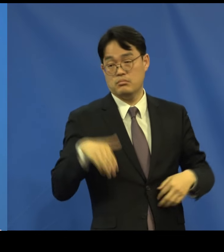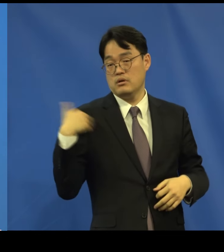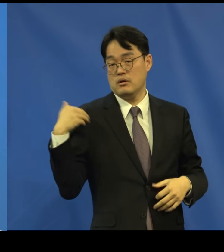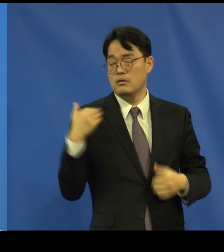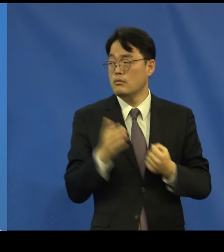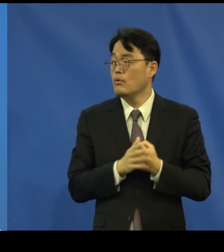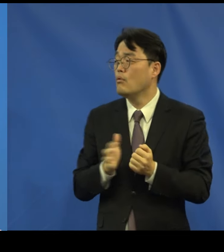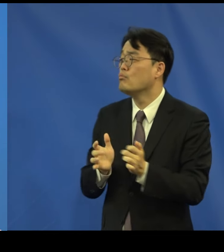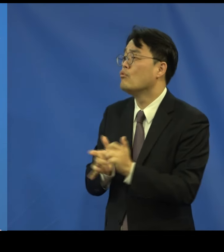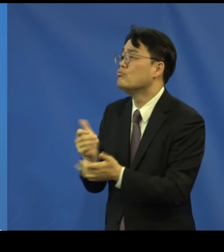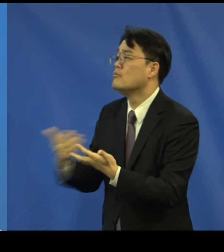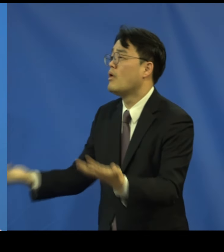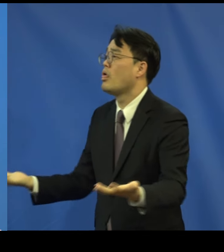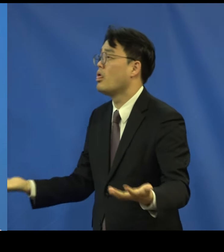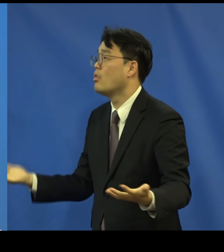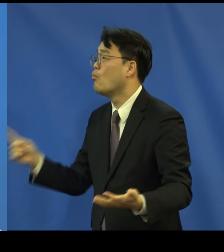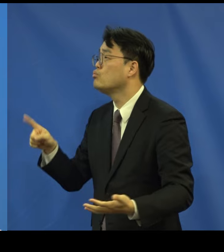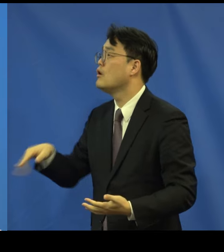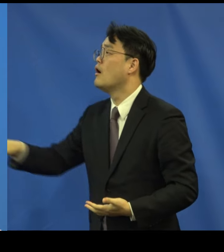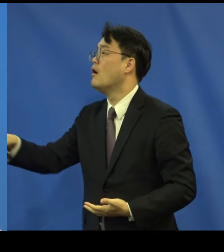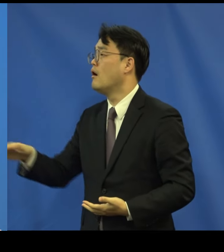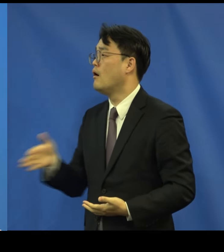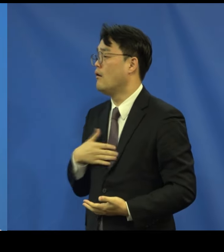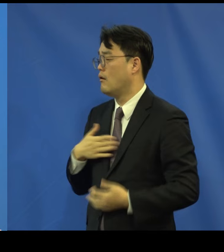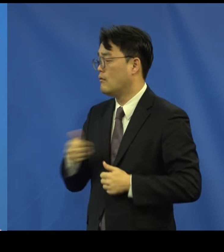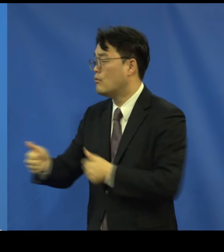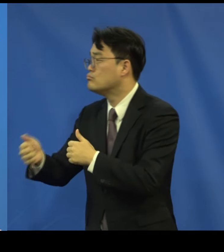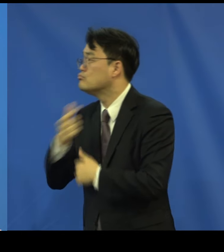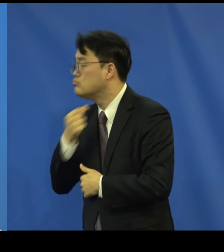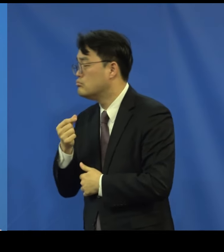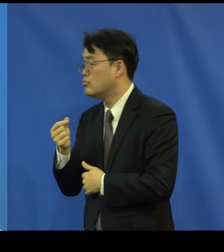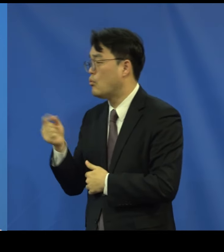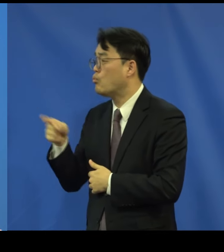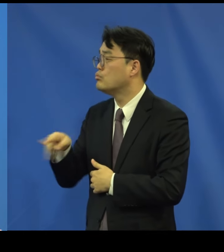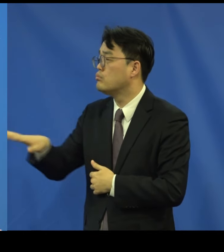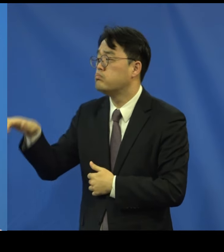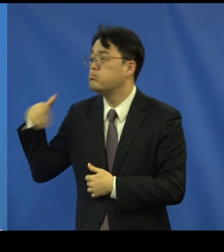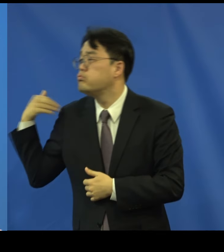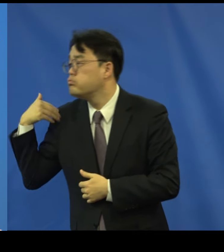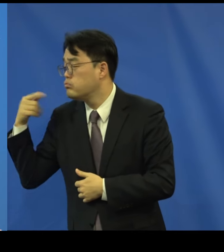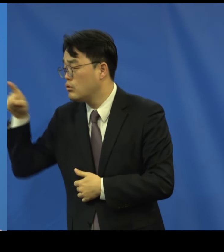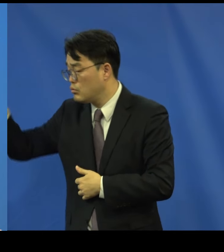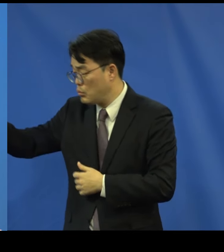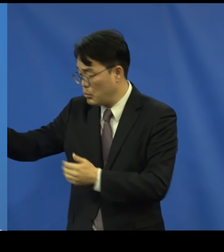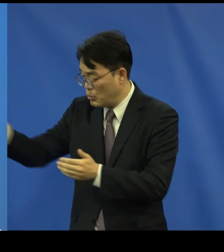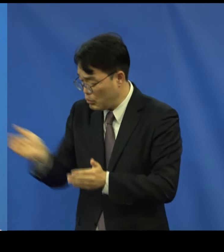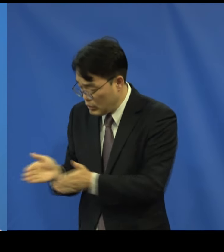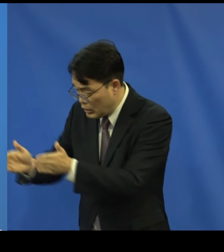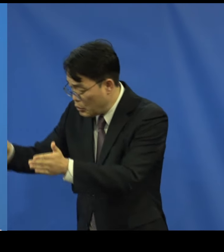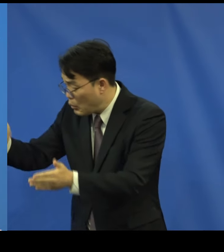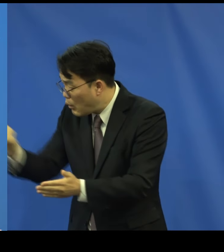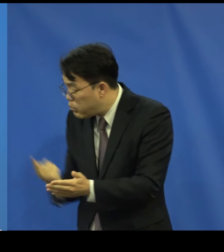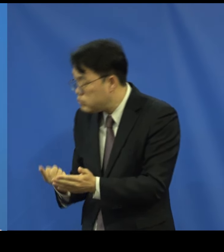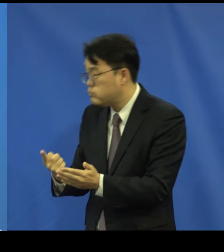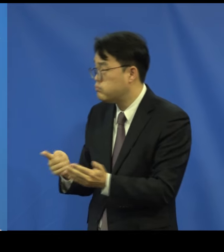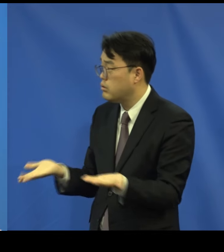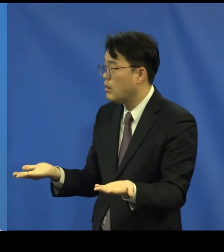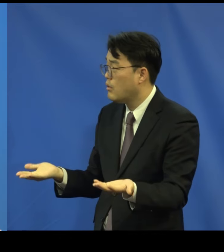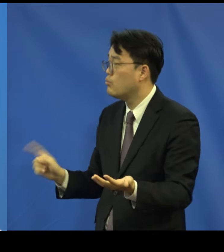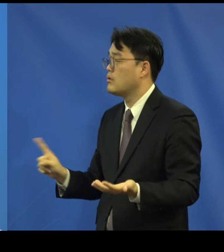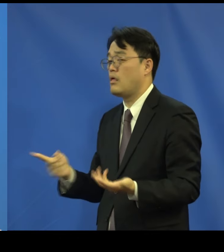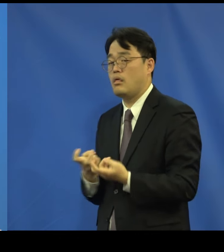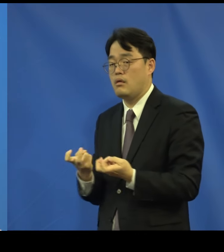어디로 가시는지 우리가 알지 못합니다. 그 길을 우리가 어찌 알겠습니까? 자, 도마가 무지함 속에 질문을